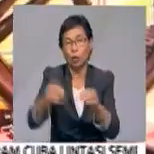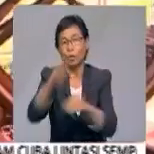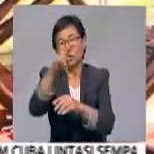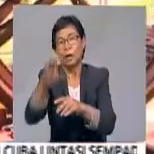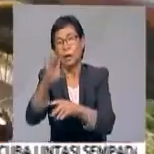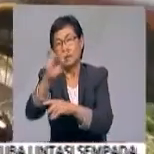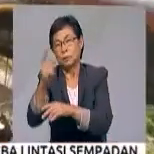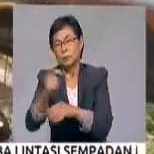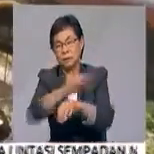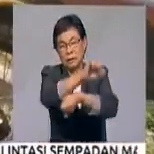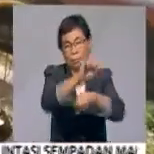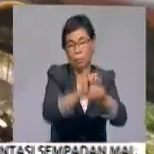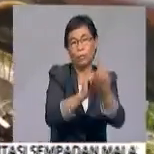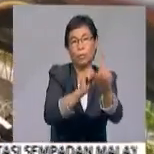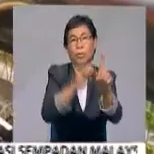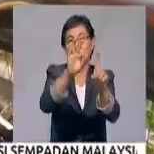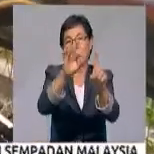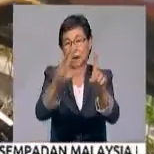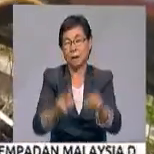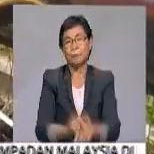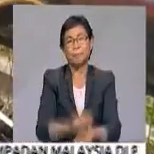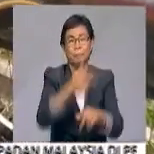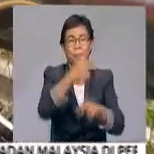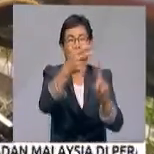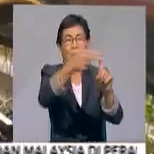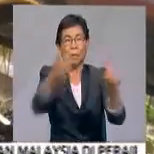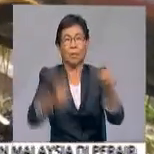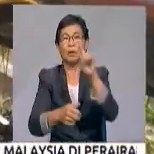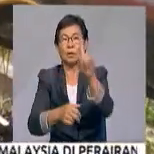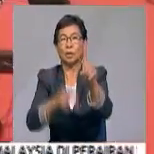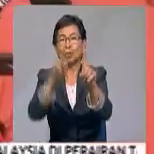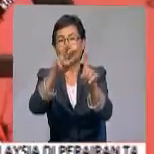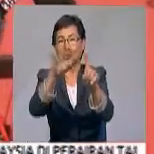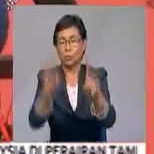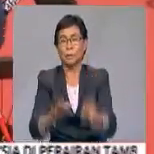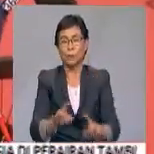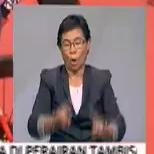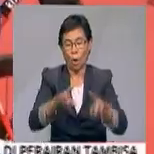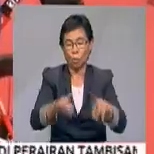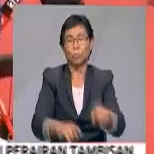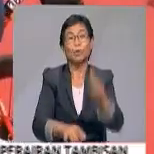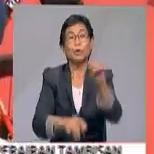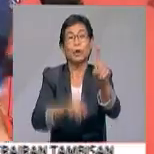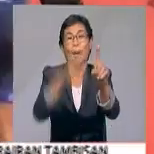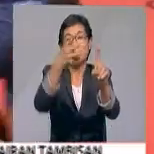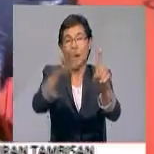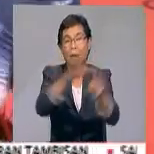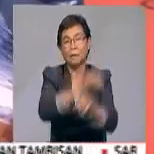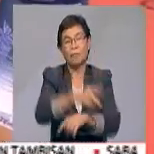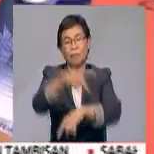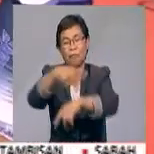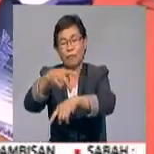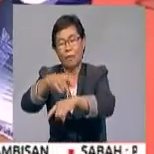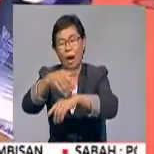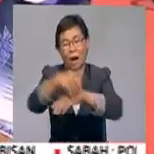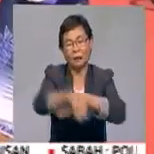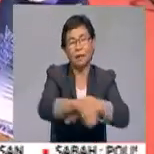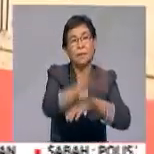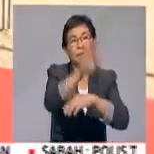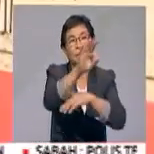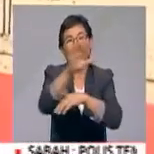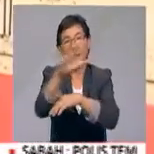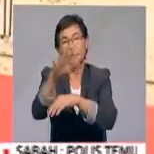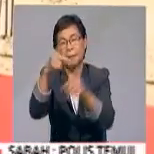281, Singapura 193, Indonesia 129, Australia 114 dan Filipina dengan